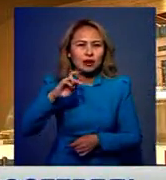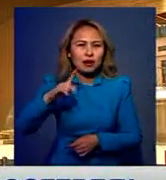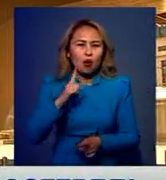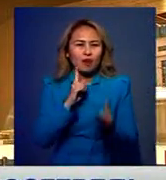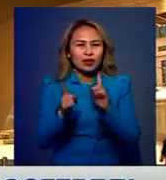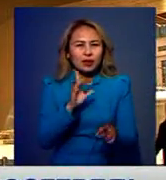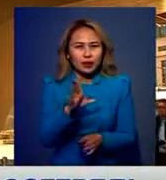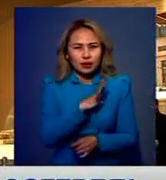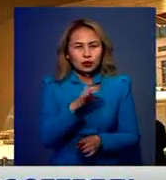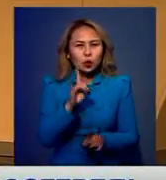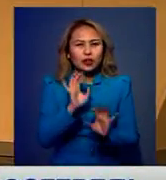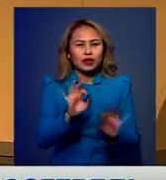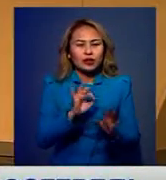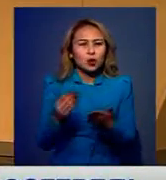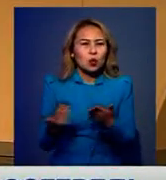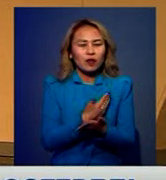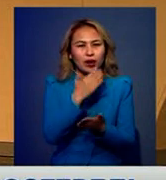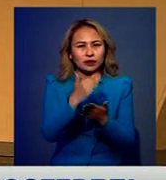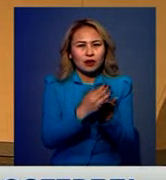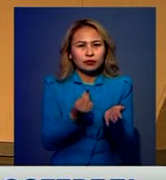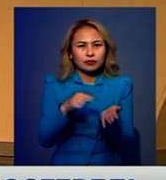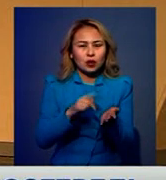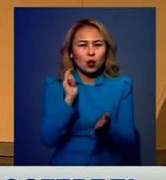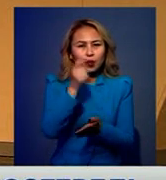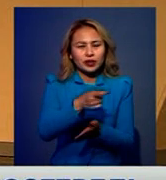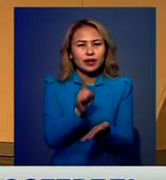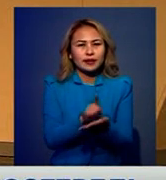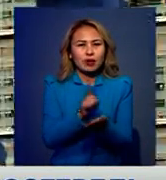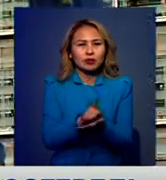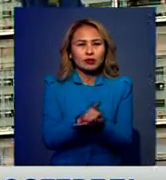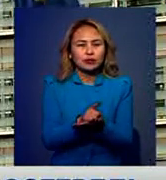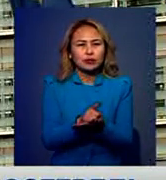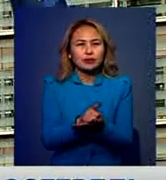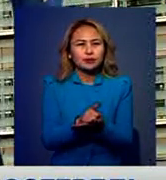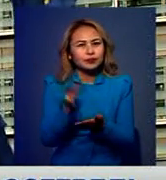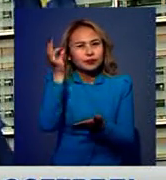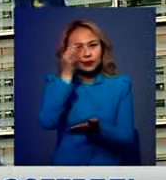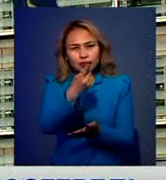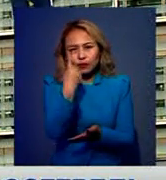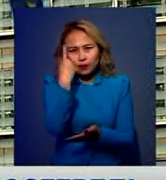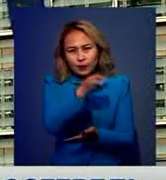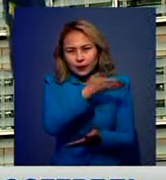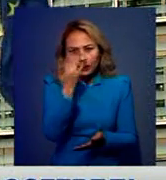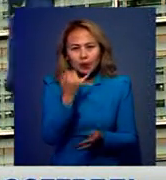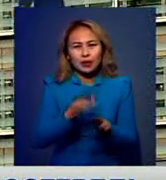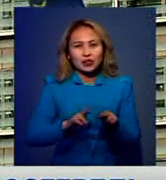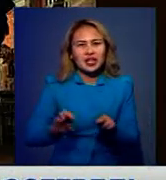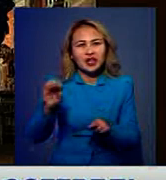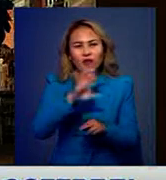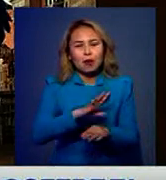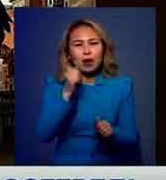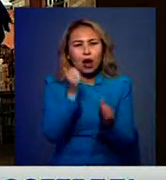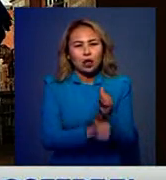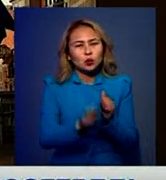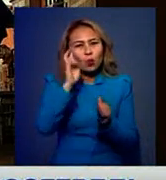брифингте хабарлады. Айта кетейік, жаңа бағада қосылған құн салығы ескерілген жоқ, сондықтан ол Еуропаның әр